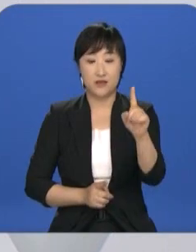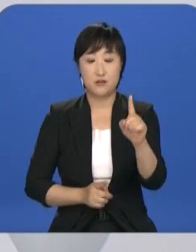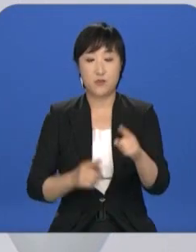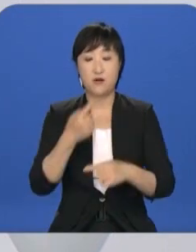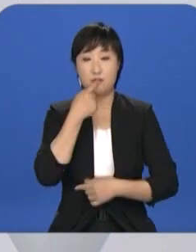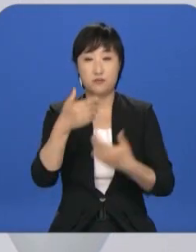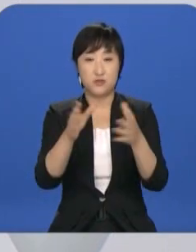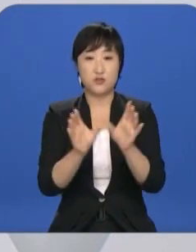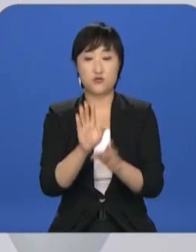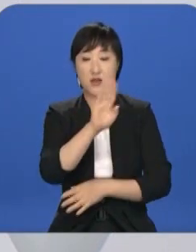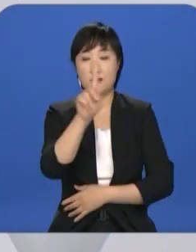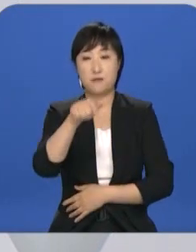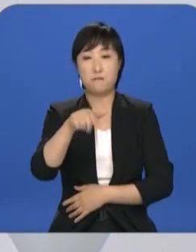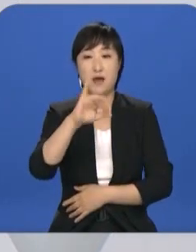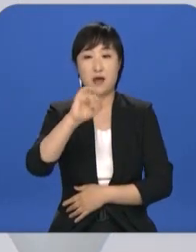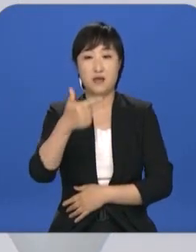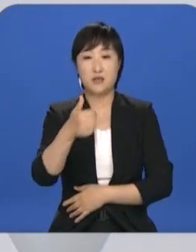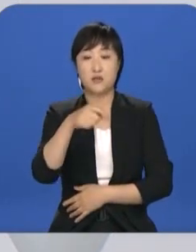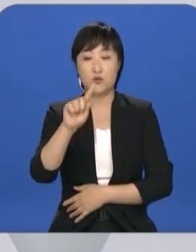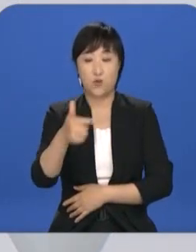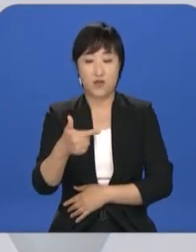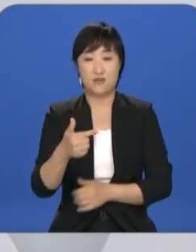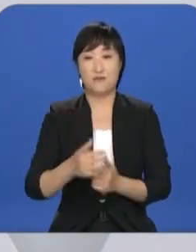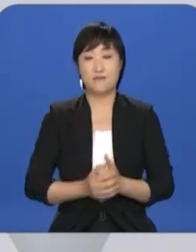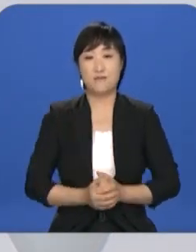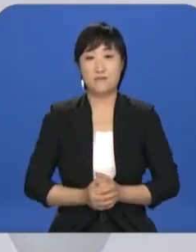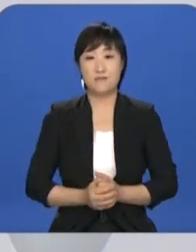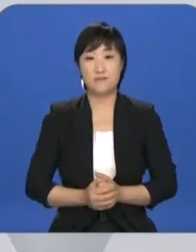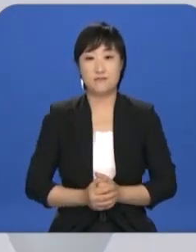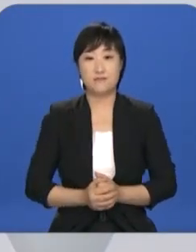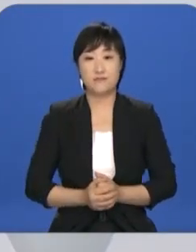기호 1번 더불어민주당 박인환 후보입니다.